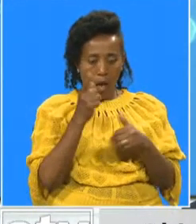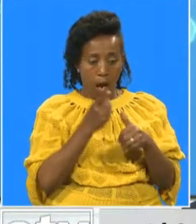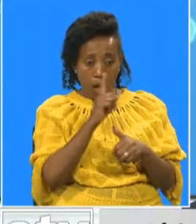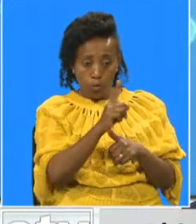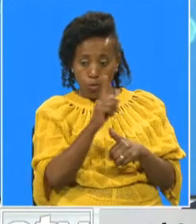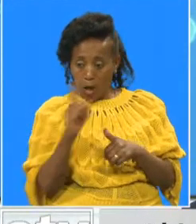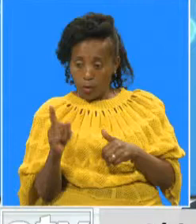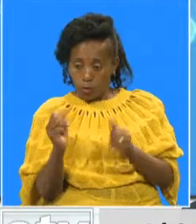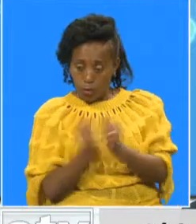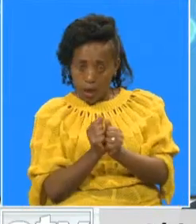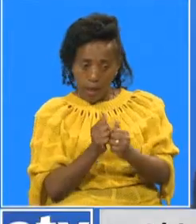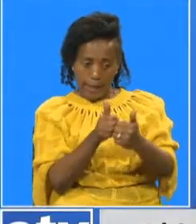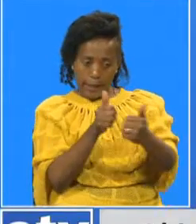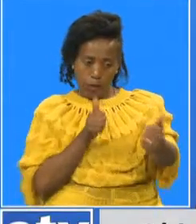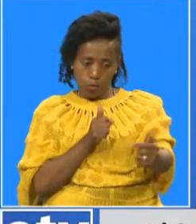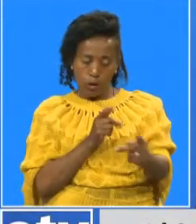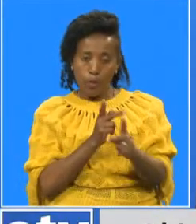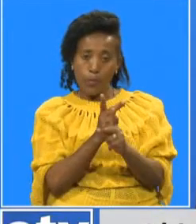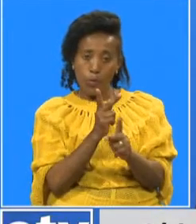ከአንዱ ጋር ርቀቱን ጠብቆ